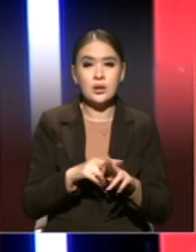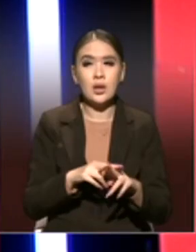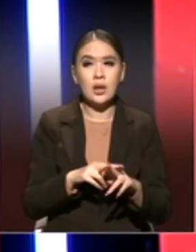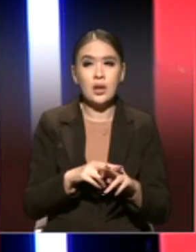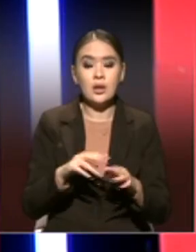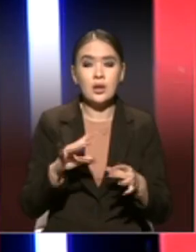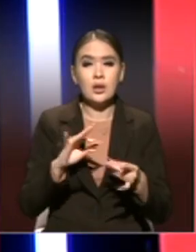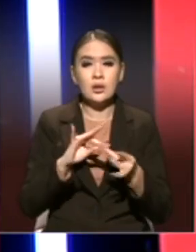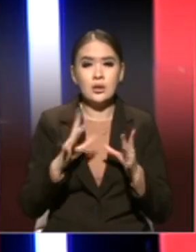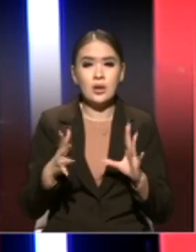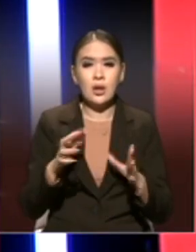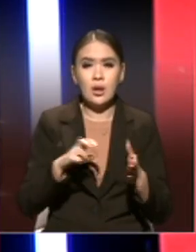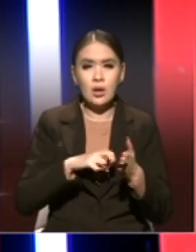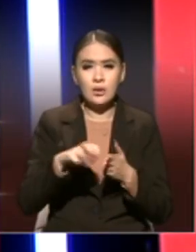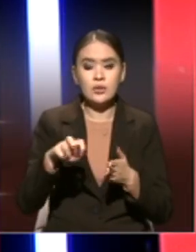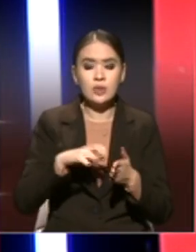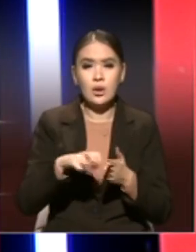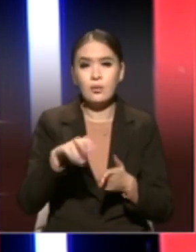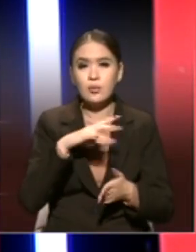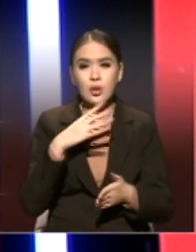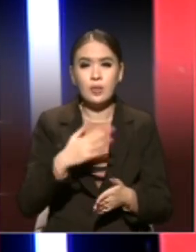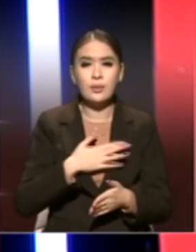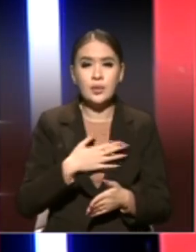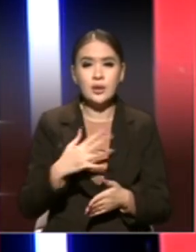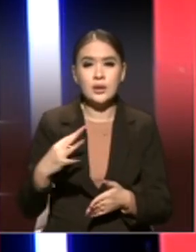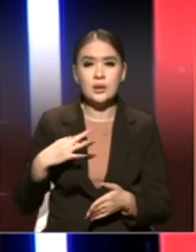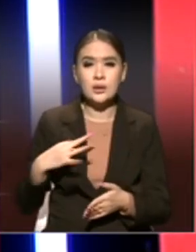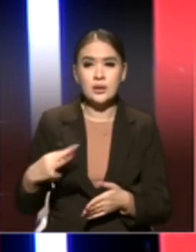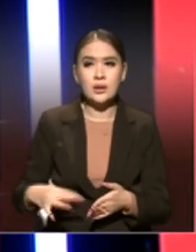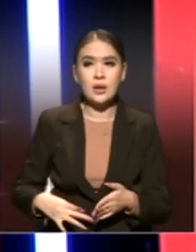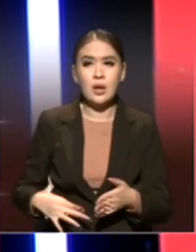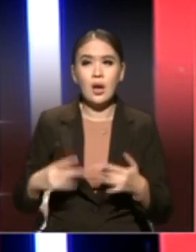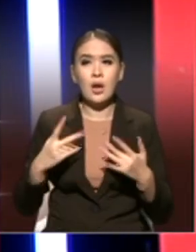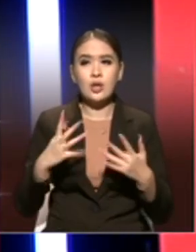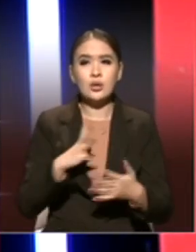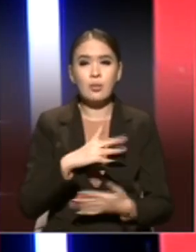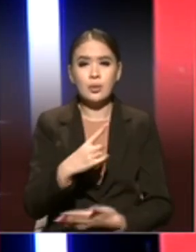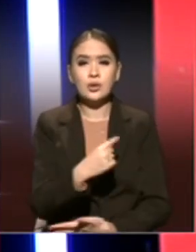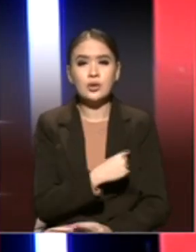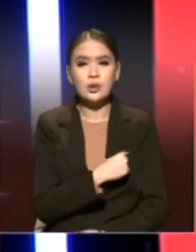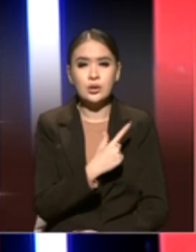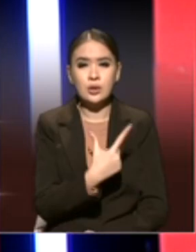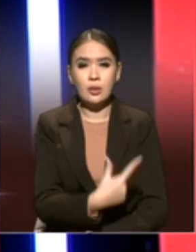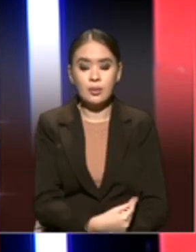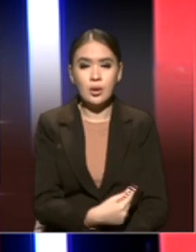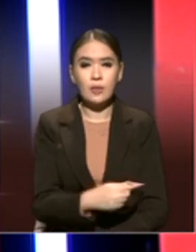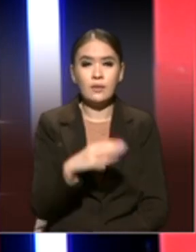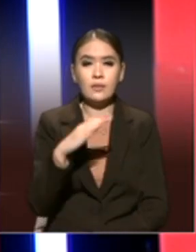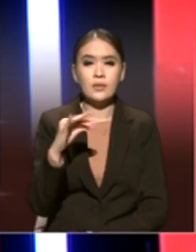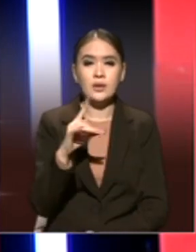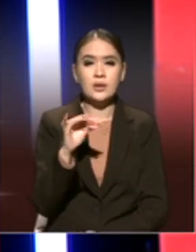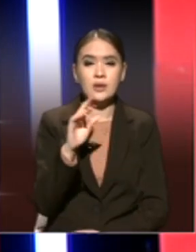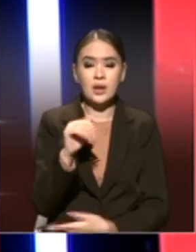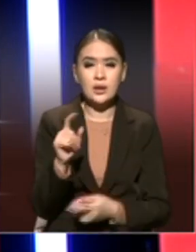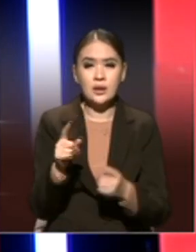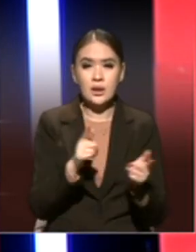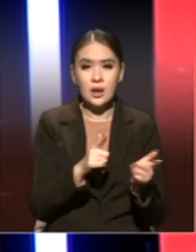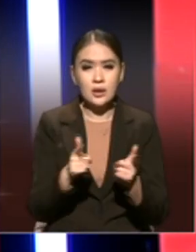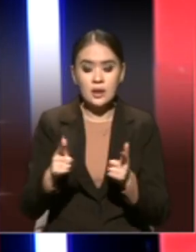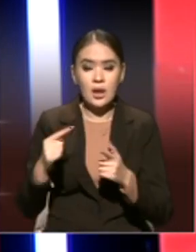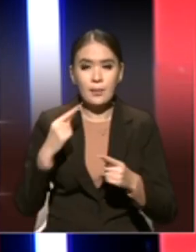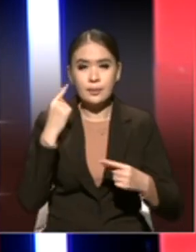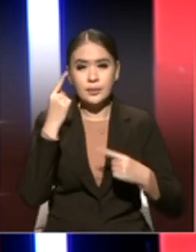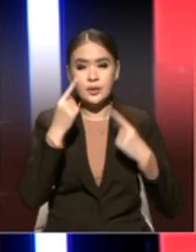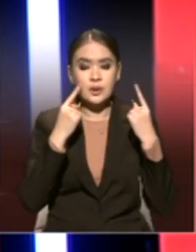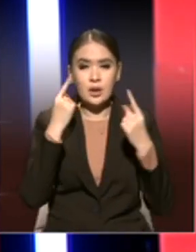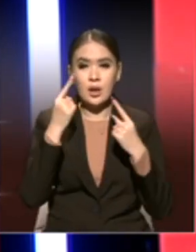келіп жатқан хаттардың бірі мынадай: менің балам қаншама диплом алды, физикалық дайындығы,